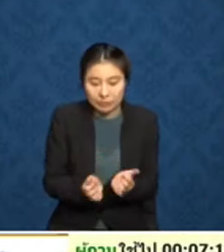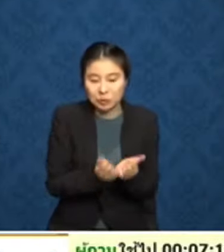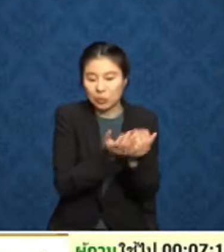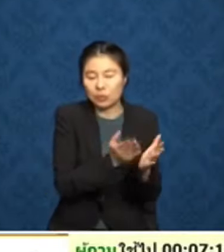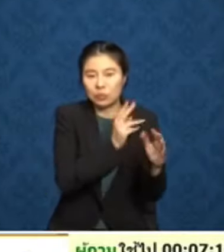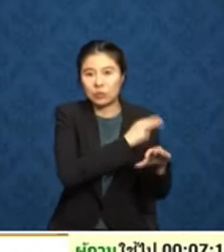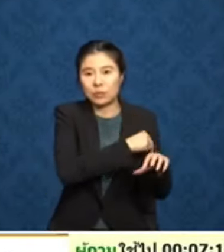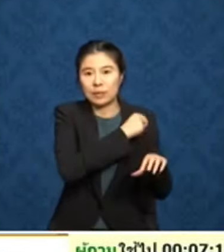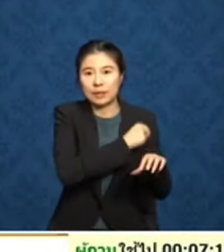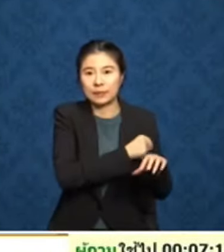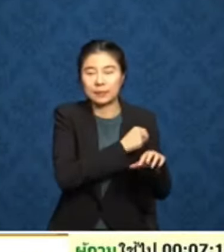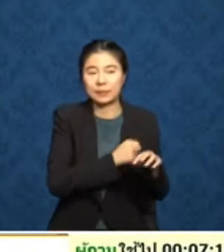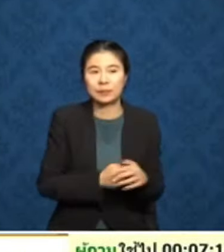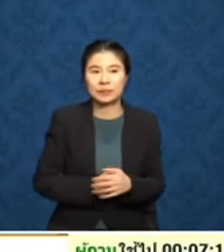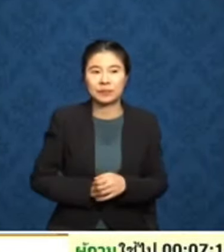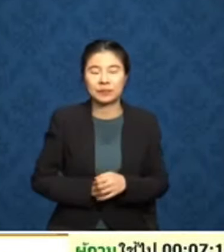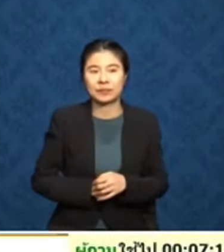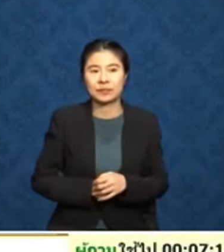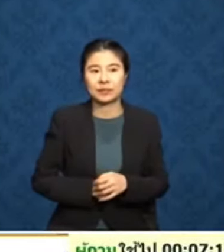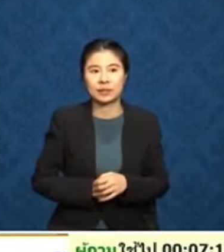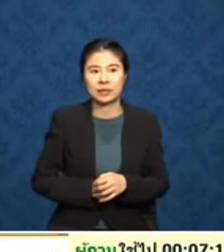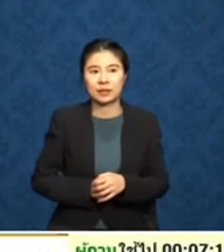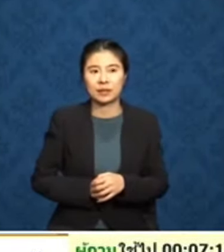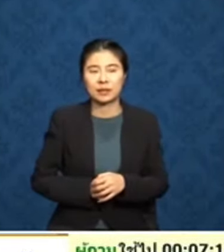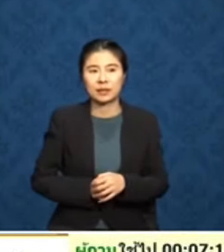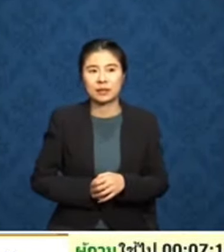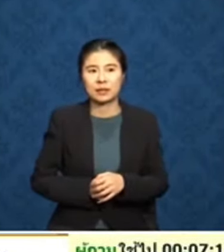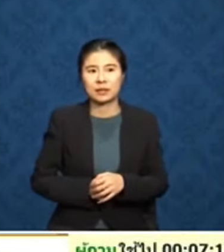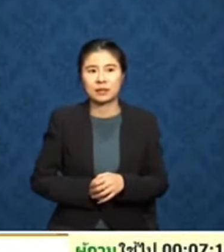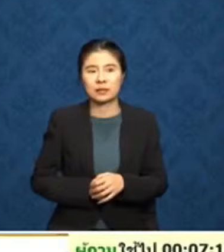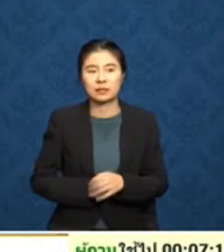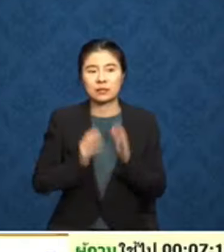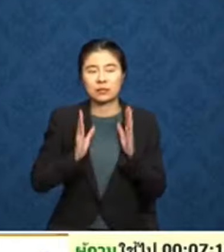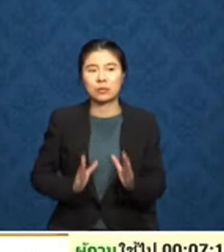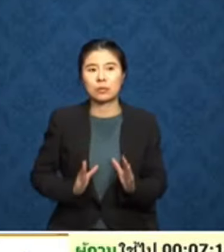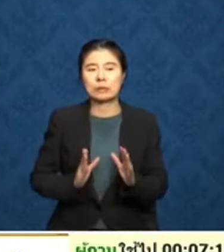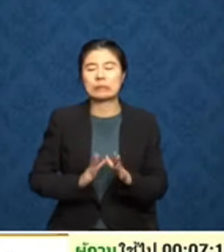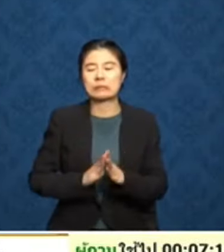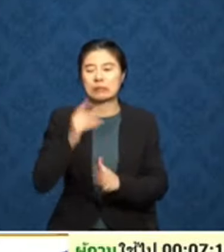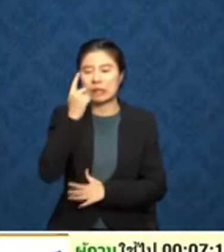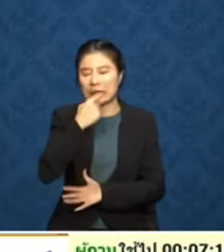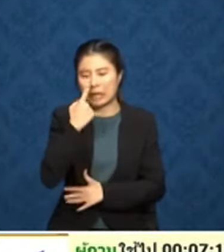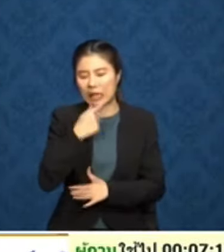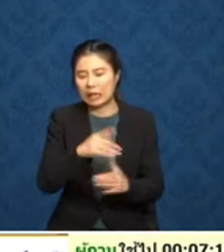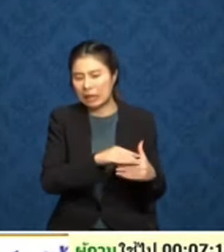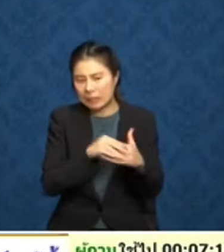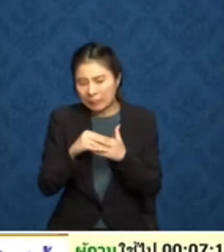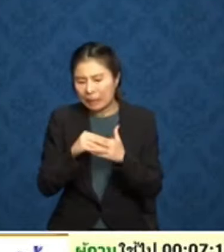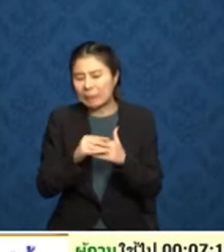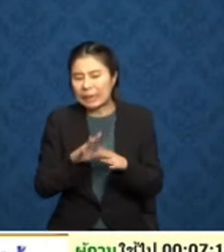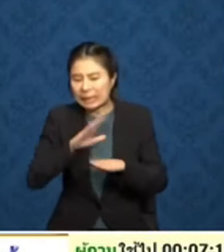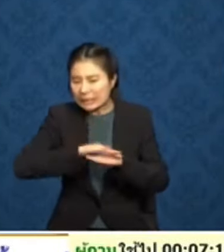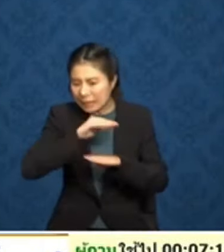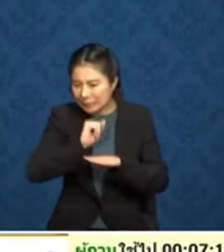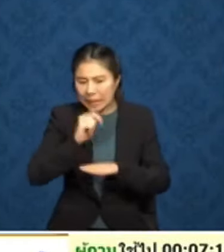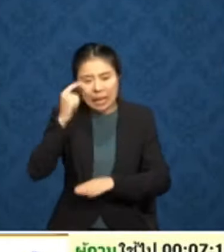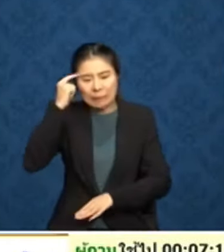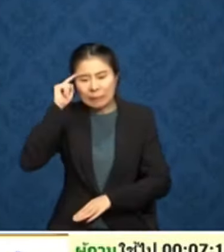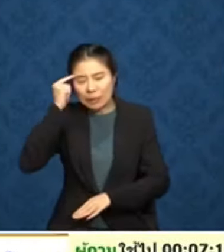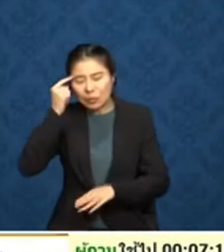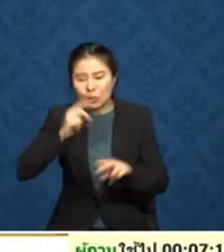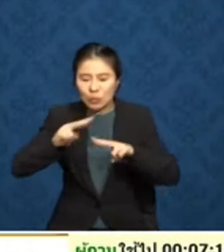เนี่ยไปสถานพยาบาลซึ่งปัญหาตรงนี้เนี่ยคือว่าคนที่จะพาเขาไปเนี่ยก็ไม่ใช่ผู้เชี่ยวชาญในการที่จะดูแลผู้ป่วยจิตเวชเ